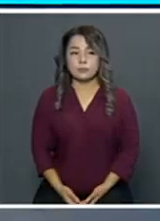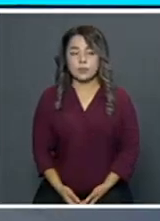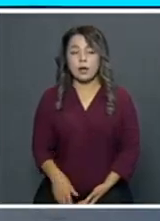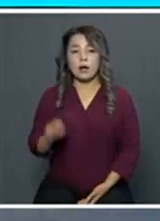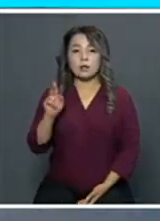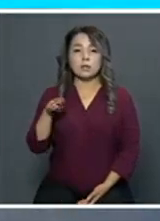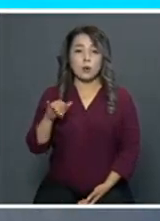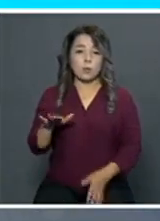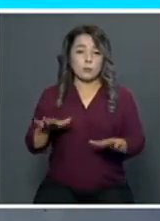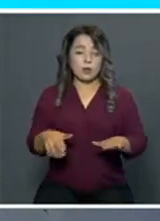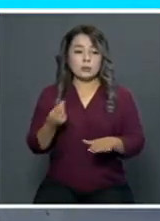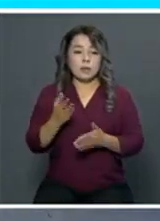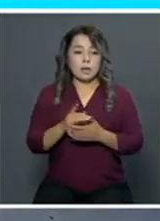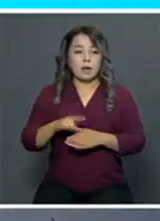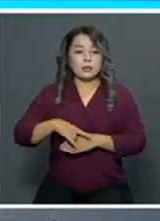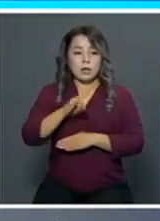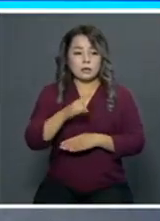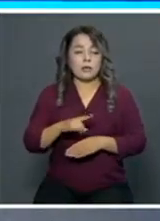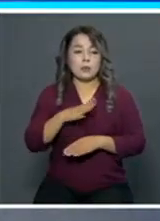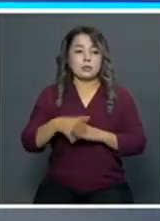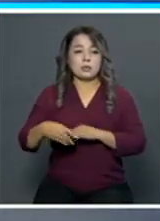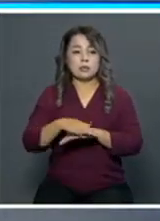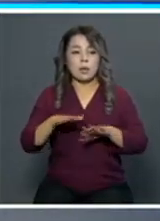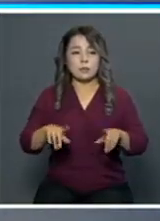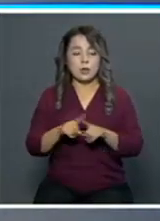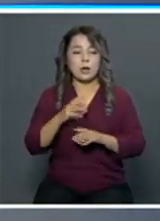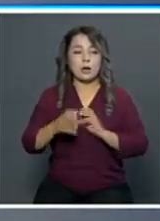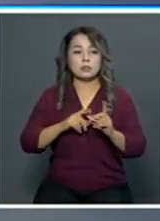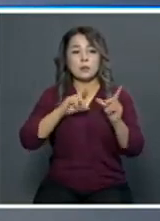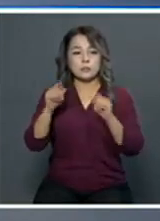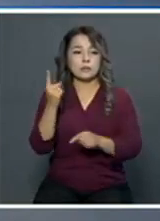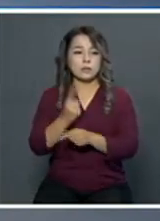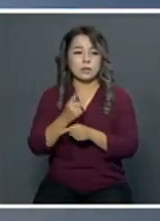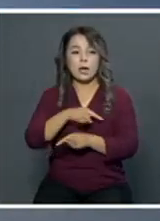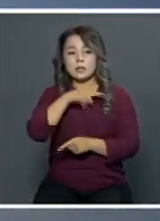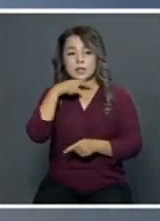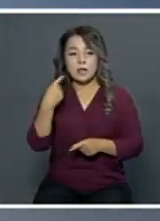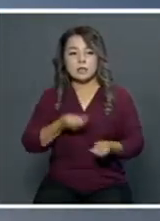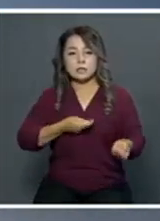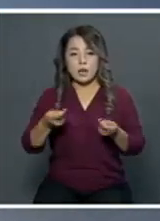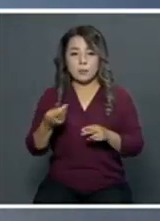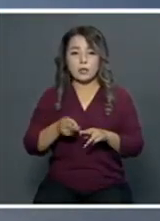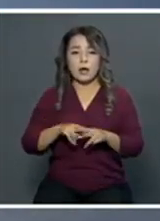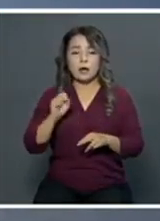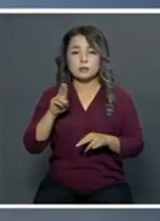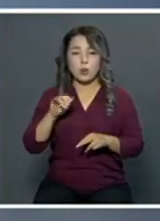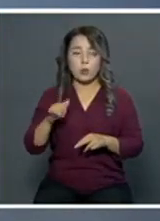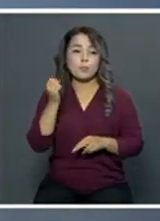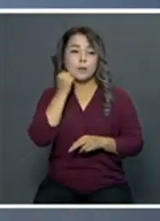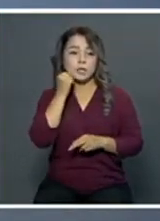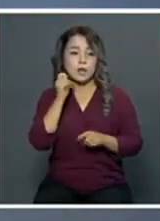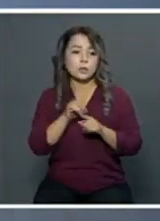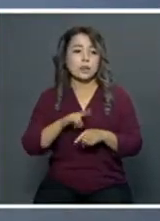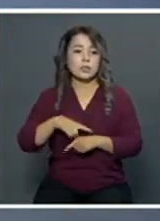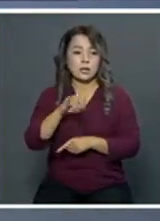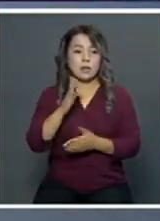Ал Ақтауда бірқатар әуе компаниялары халықаралық рейстерді тоқтатты. Мәселен, ресейлік тасымалдаушы Ақтау-Мәскеу бағытындағы